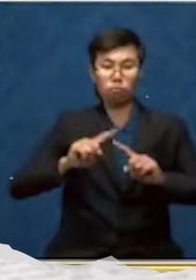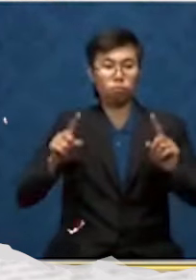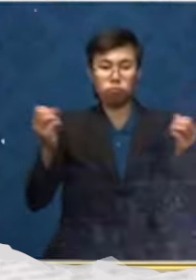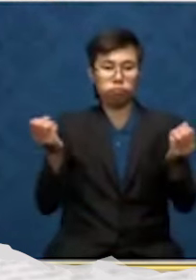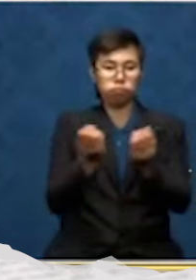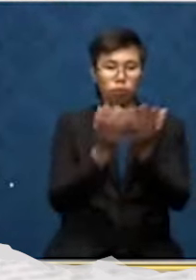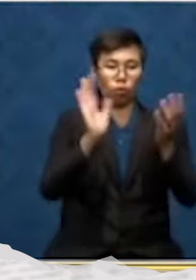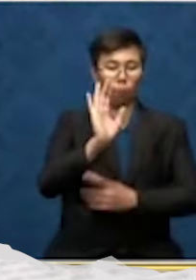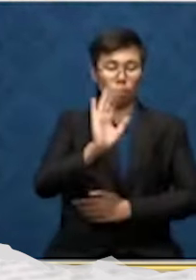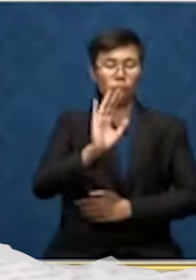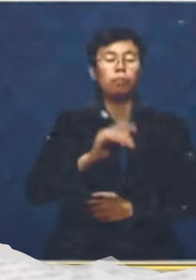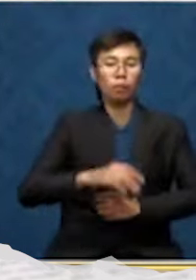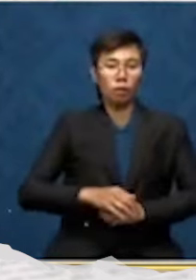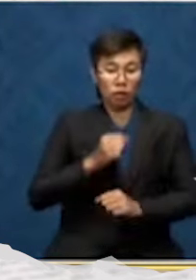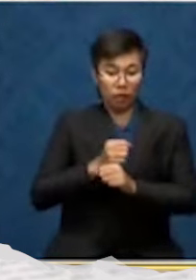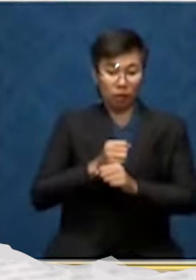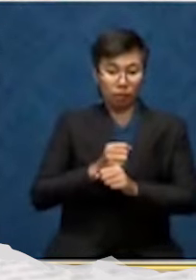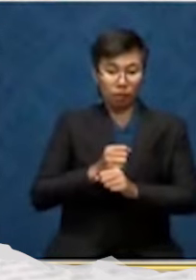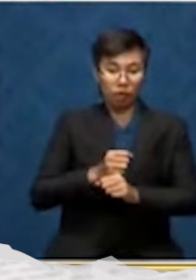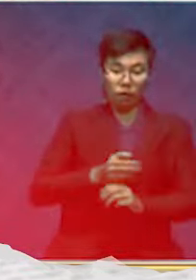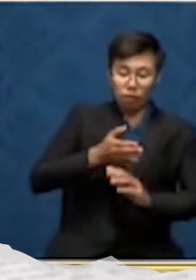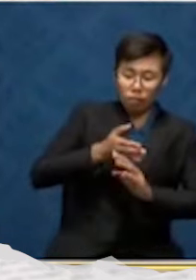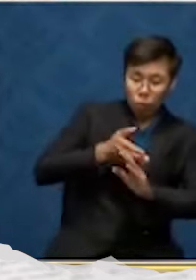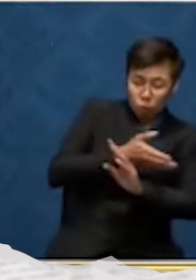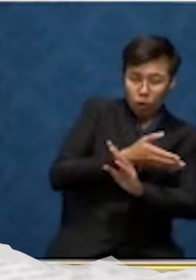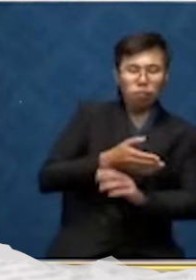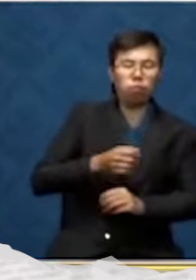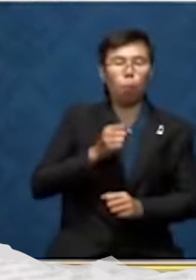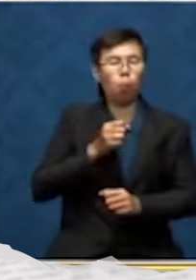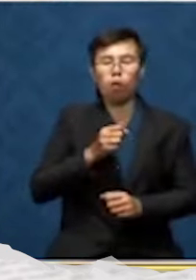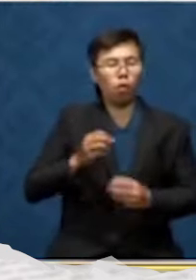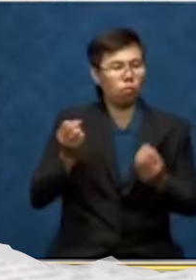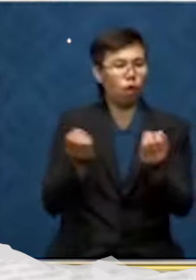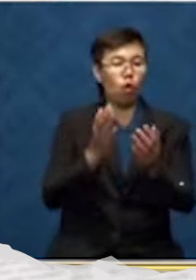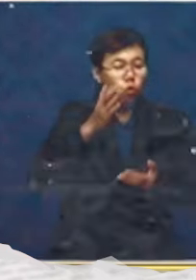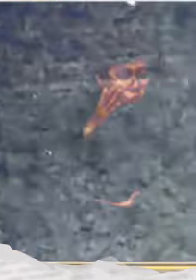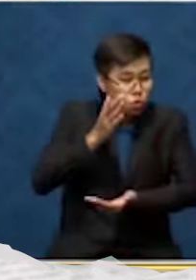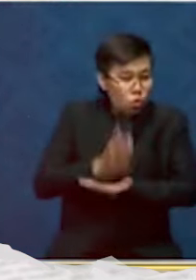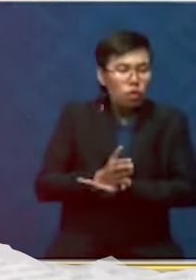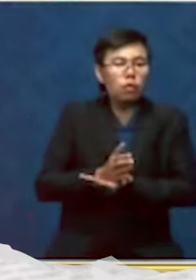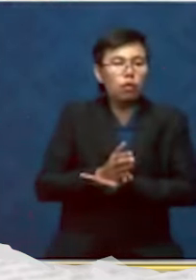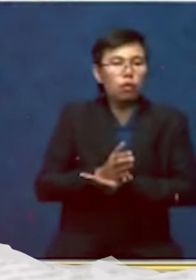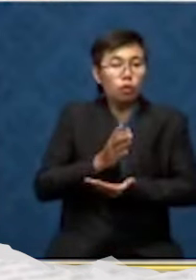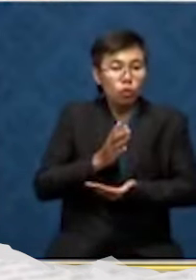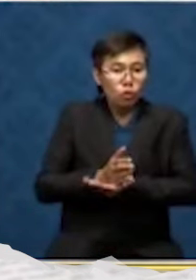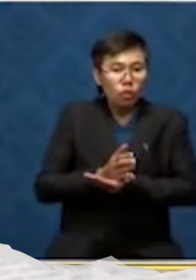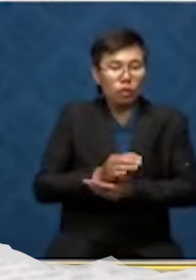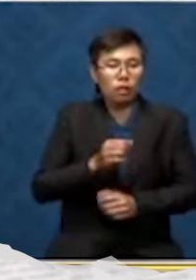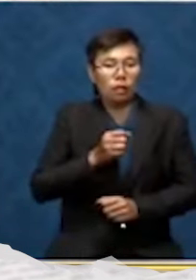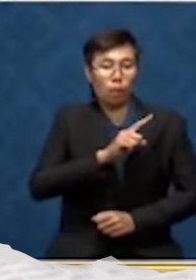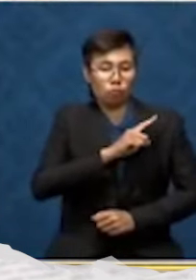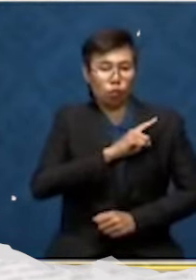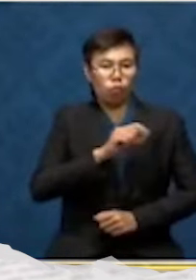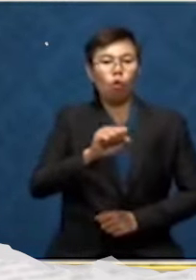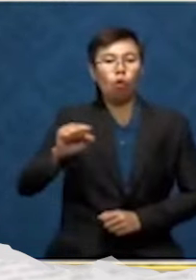ที่ผู้นั้นได้กระทำไปก่อนพ้นจากตำแหน่งอันนี้ไม่พ้นนะครับเป็นการหยุดปฏิบัติหน้าที่ฉะนั้นในส่วนที่2ผมขออนุญาต